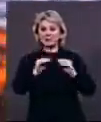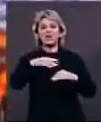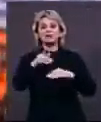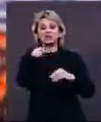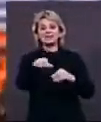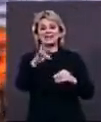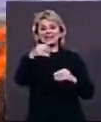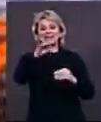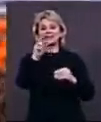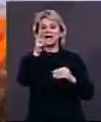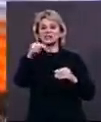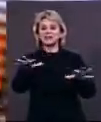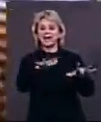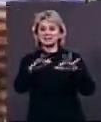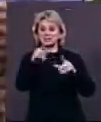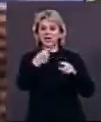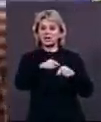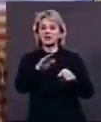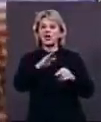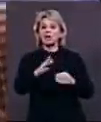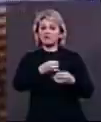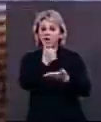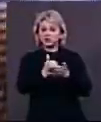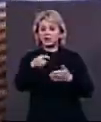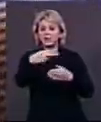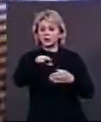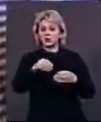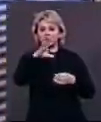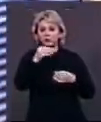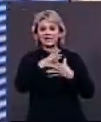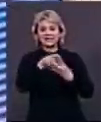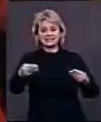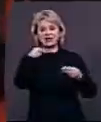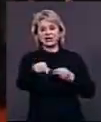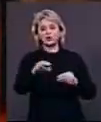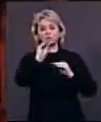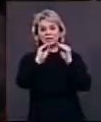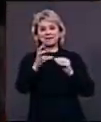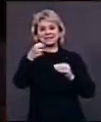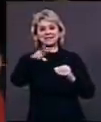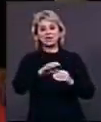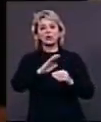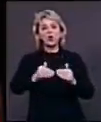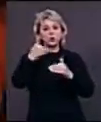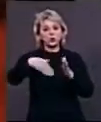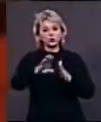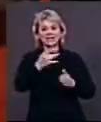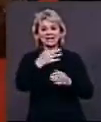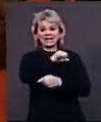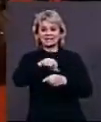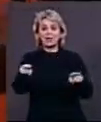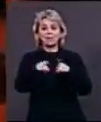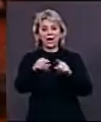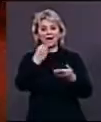частности, нитрат кальция концентрированный – это флагманский продукт в линейке водорастворимых удобрений «Солар». Не только превосходит зарубежные аналоги